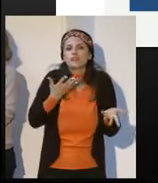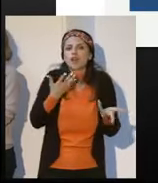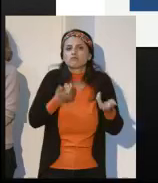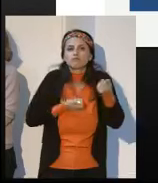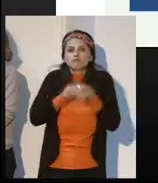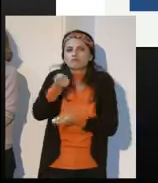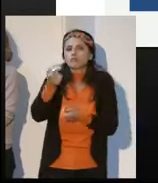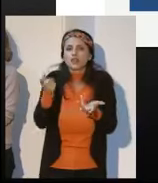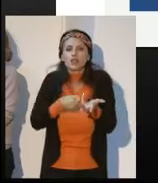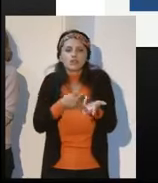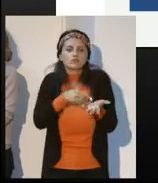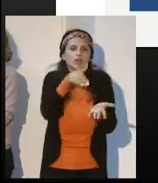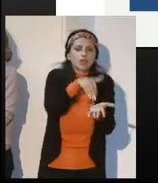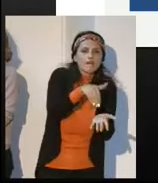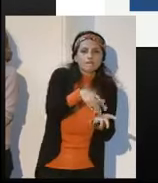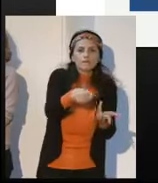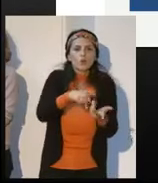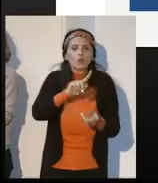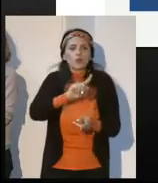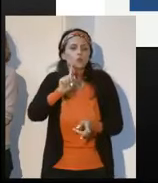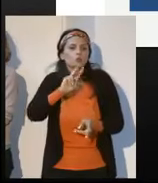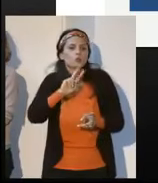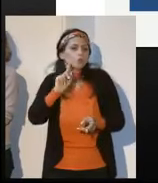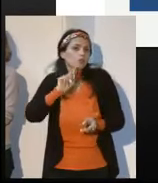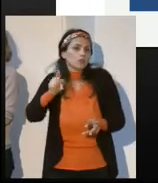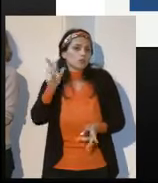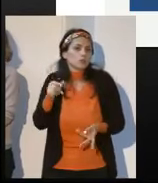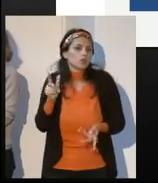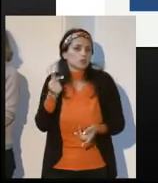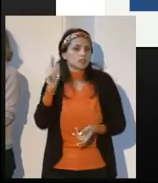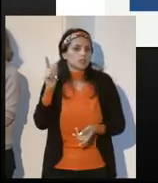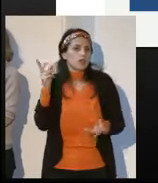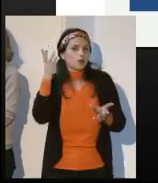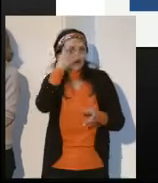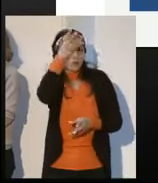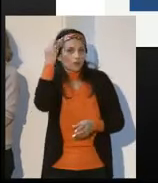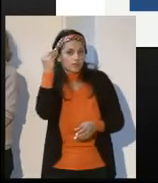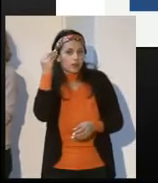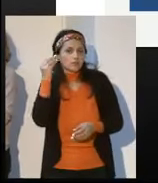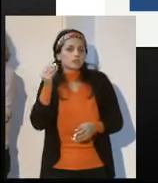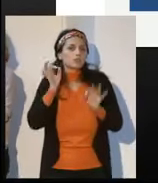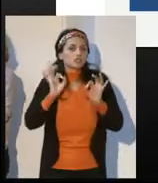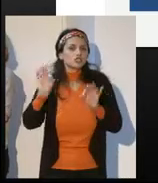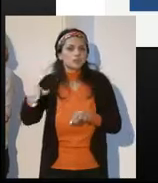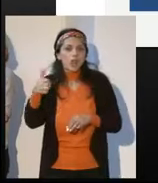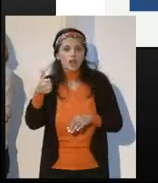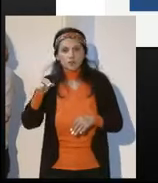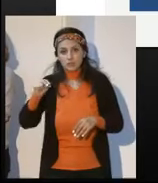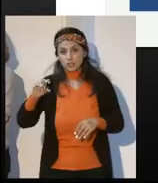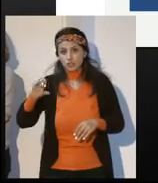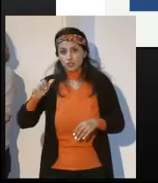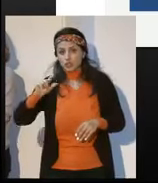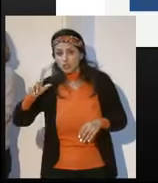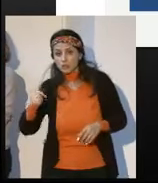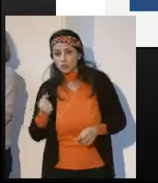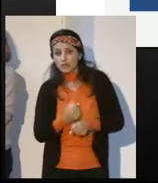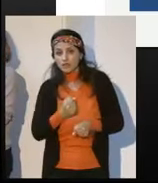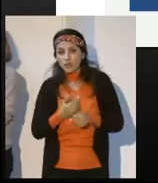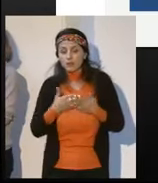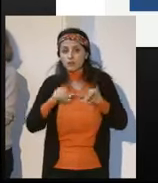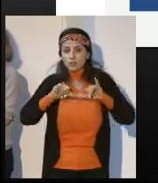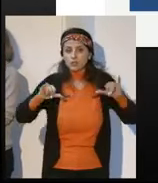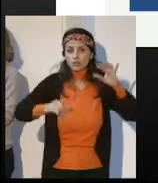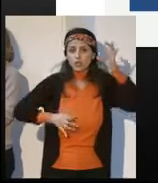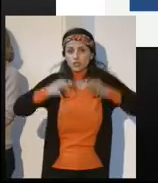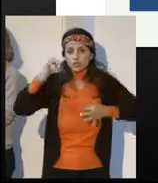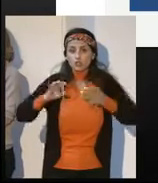nu trebuie sa uitam ca In principal Autoritatea are rolul de a dezvolta solutii